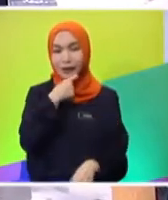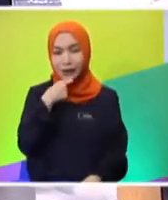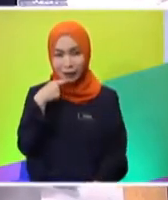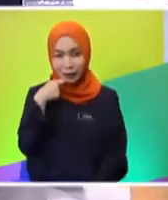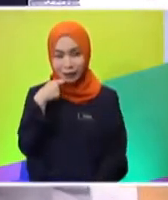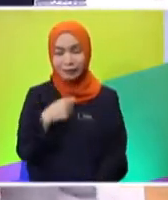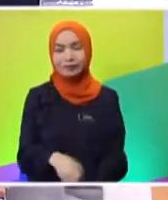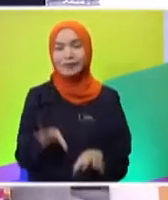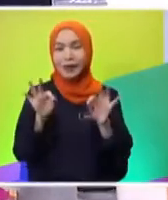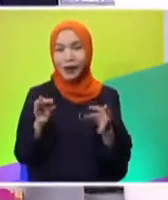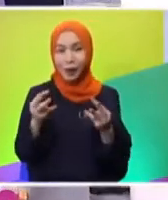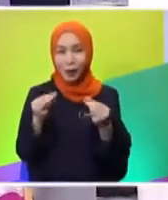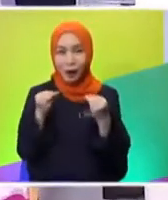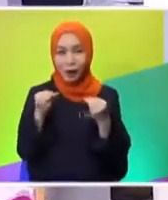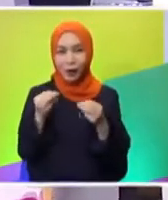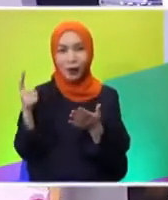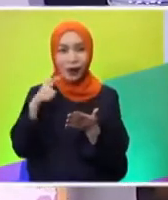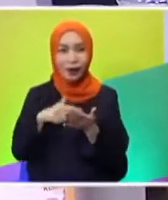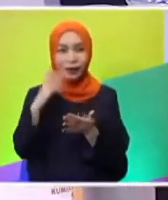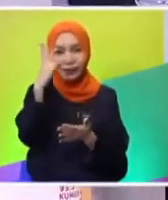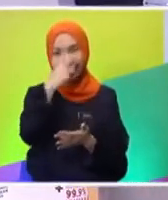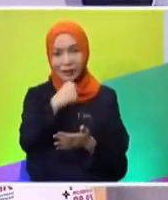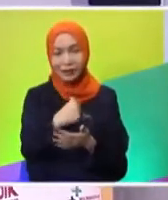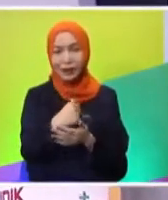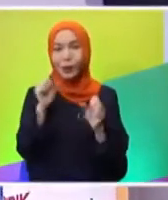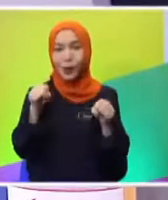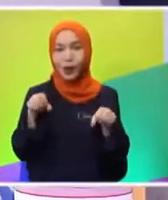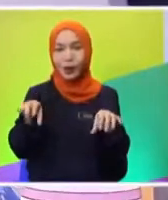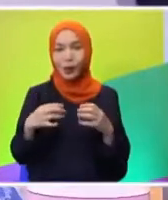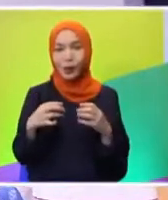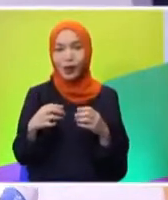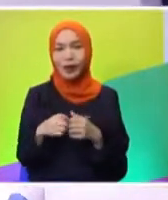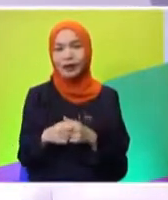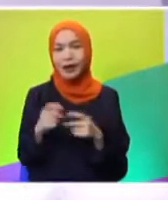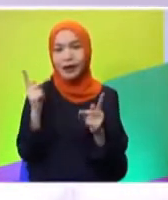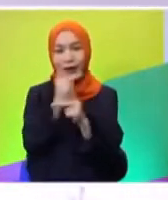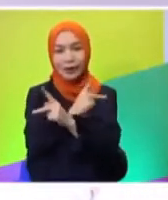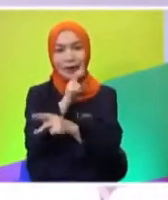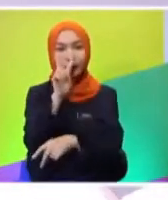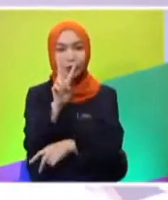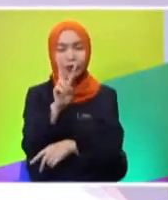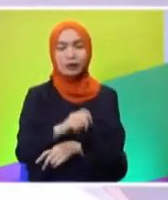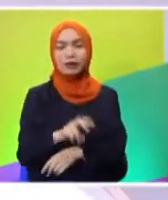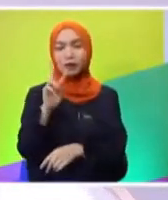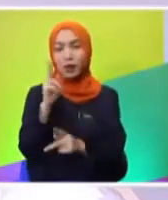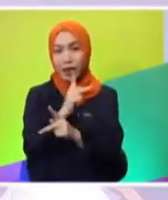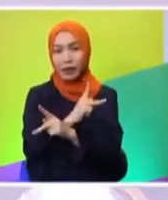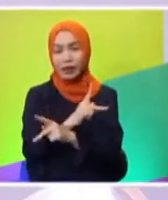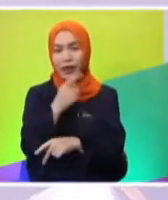gitu boleh-boleh angkatnya buat tadi kedua oleh wanita lebih tebal di bagian